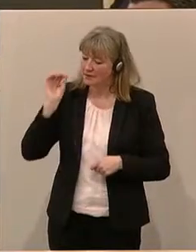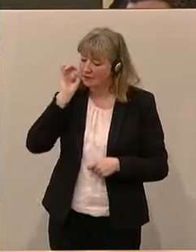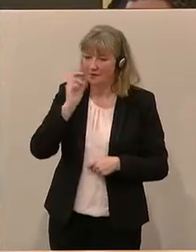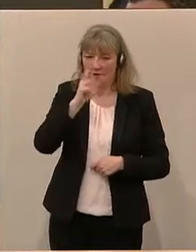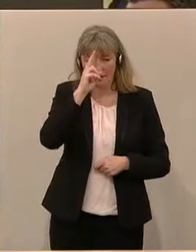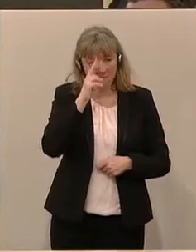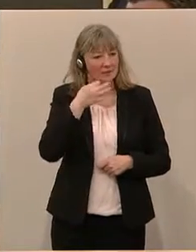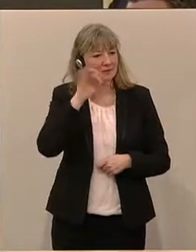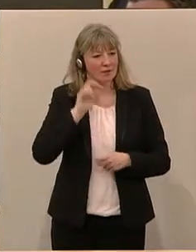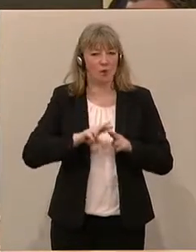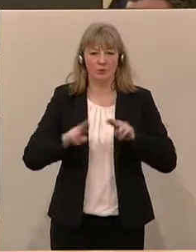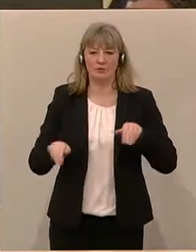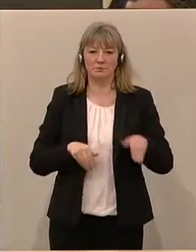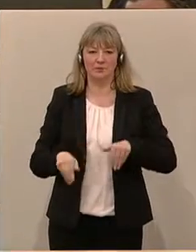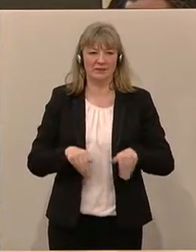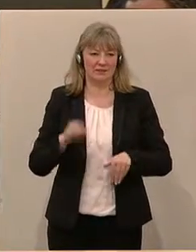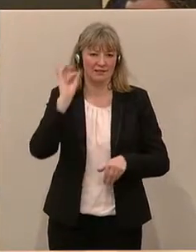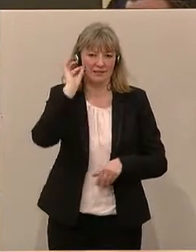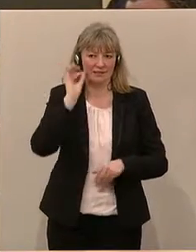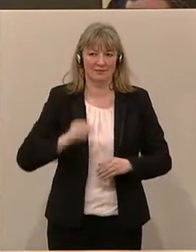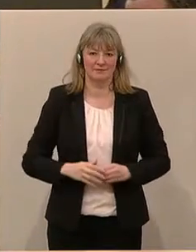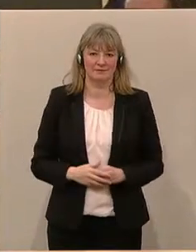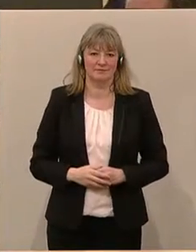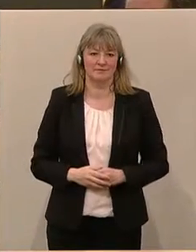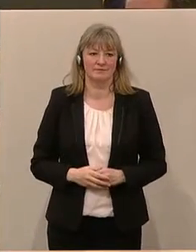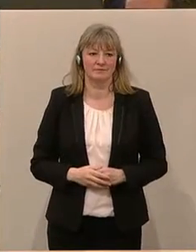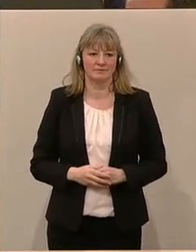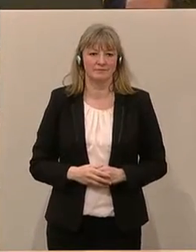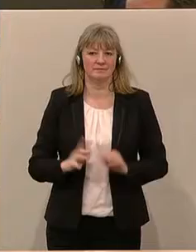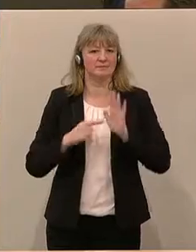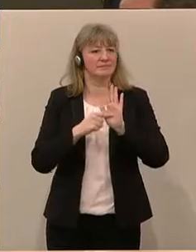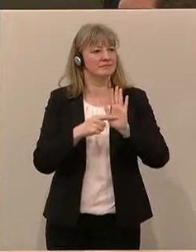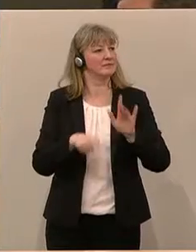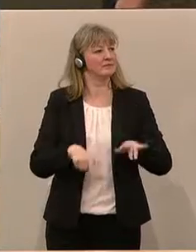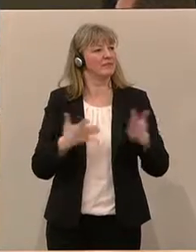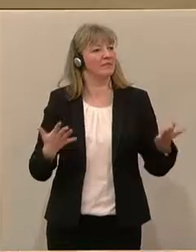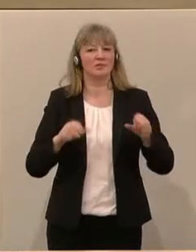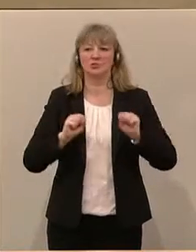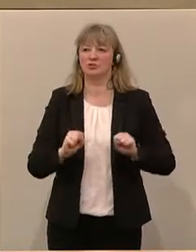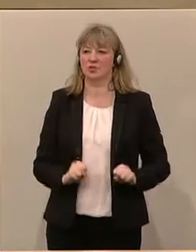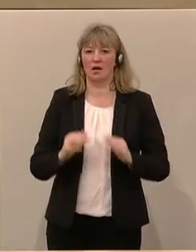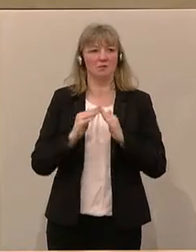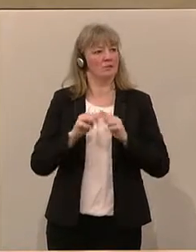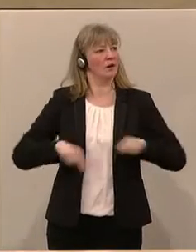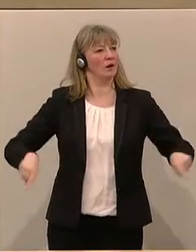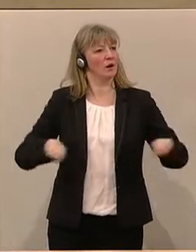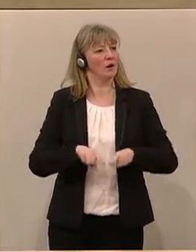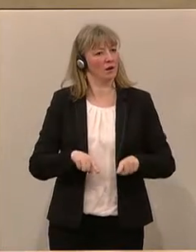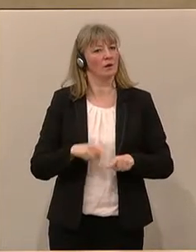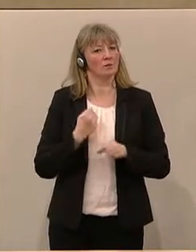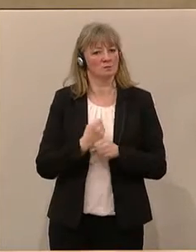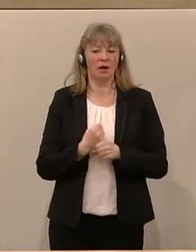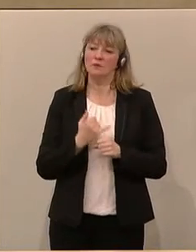Und nun am Wort Johannes Schmuckenschlager, er ist der Umweltsprecher der ÖVP. Mag legitim und richtig sein, aber ich